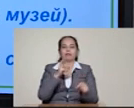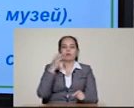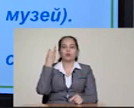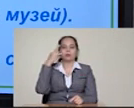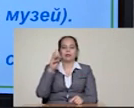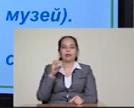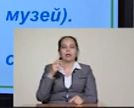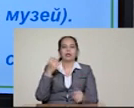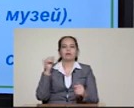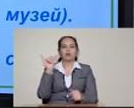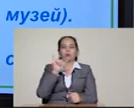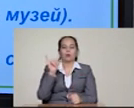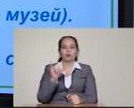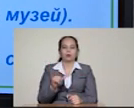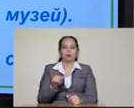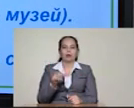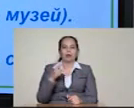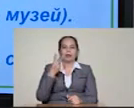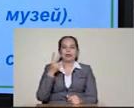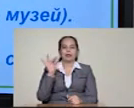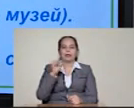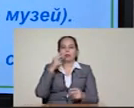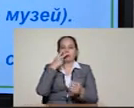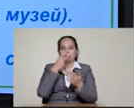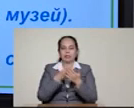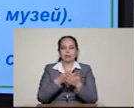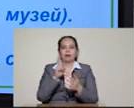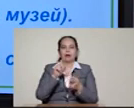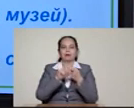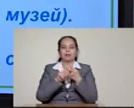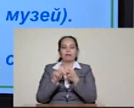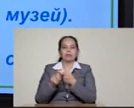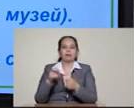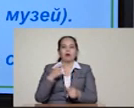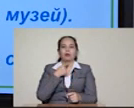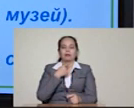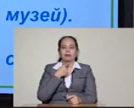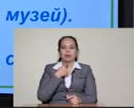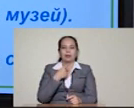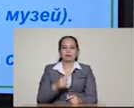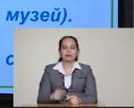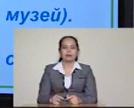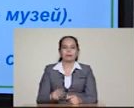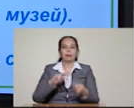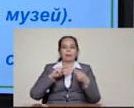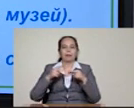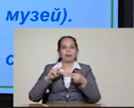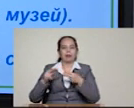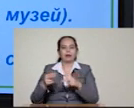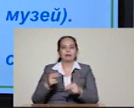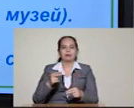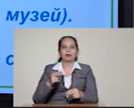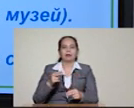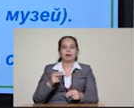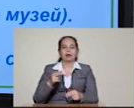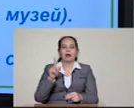в субботу и проследим, как в зависимости от интонации меняется